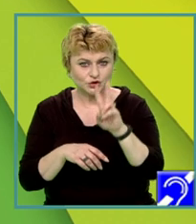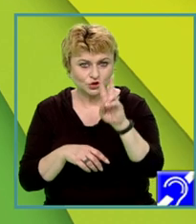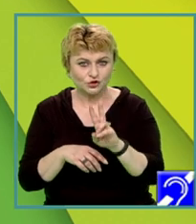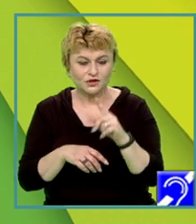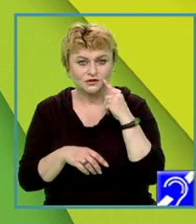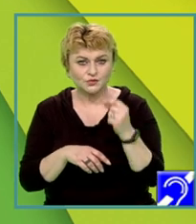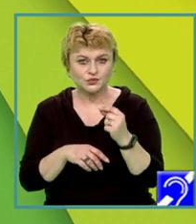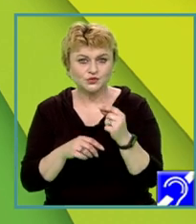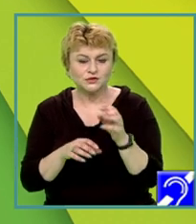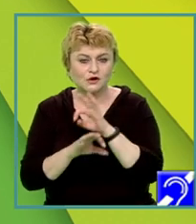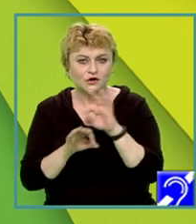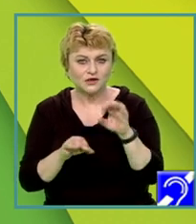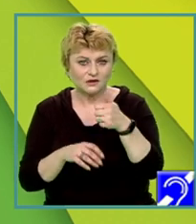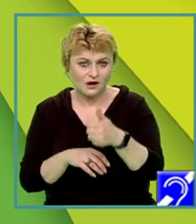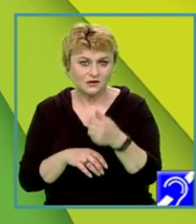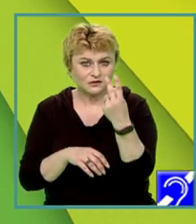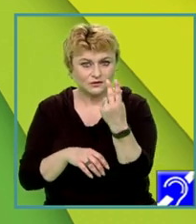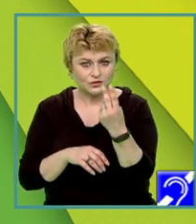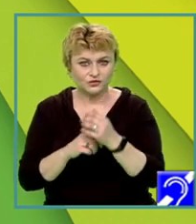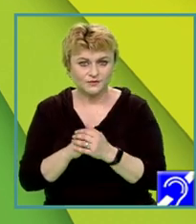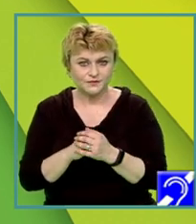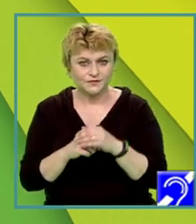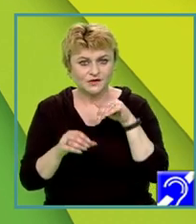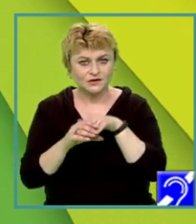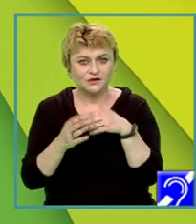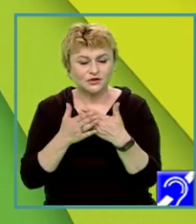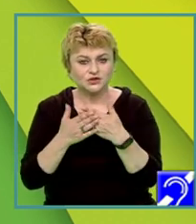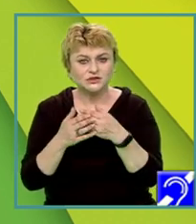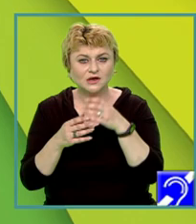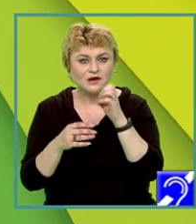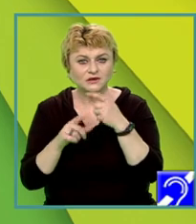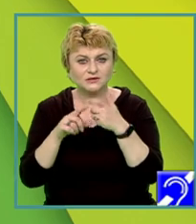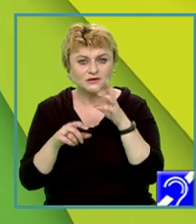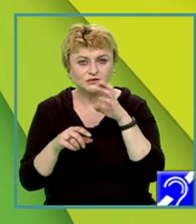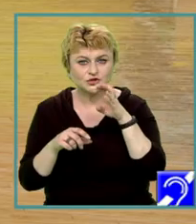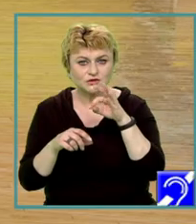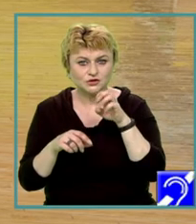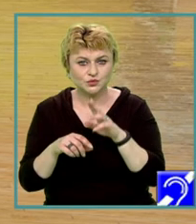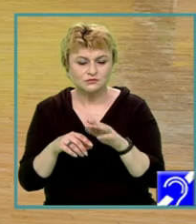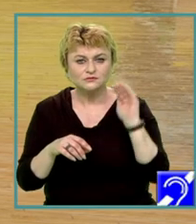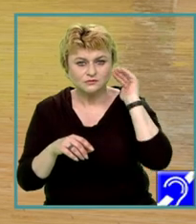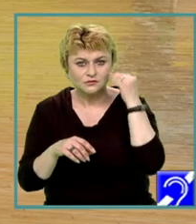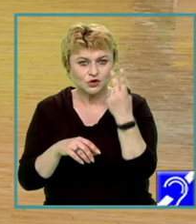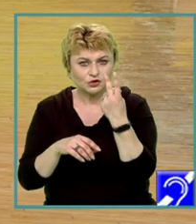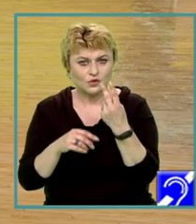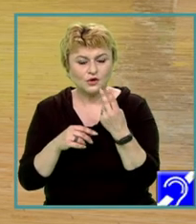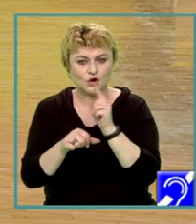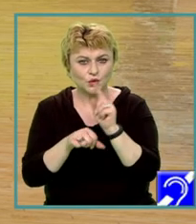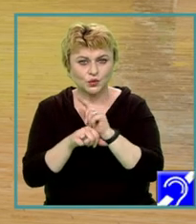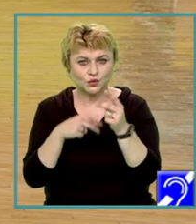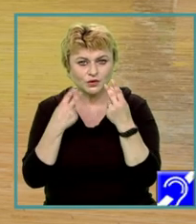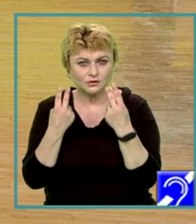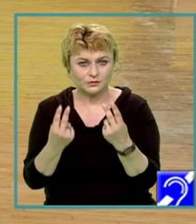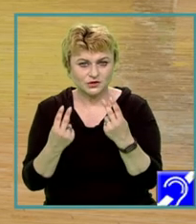corect este a doi în această exercițiu neam reamintit două Lucruri importante pe de o